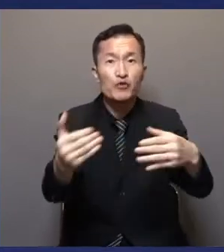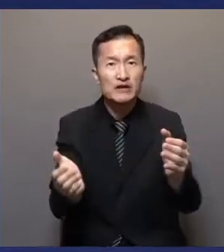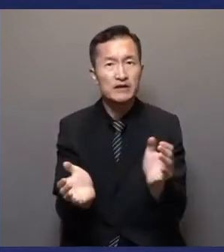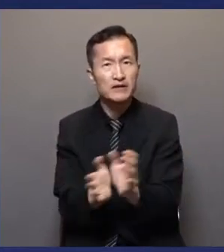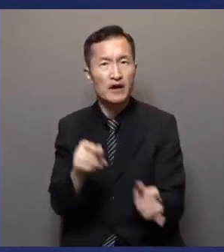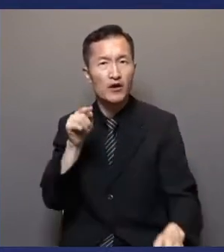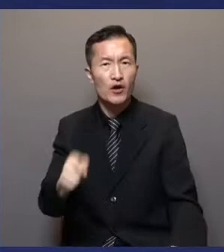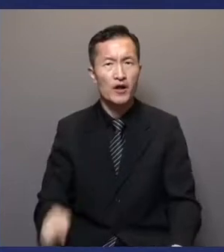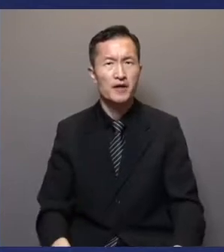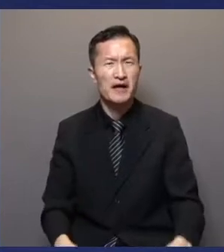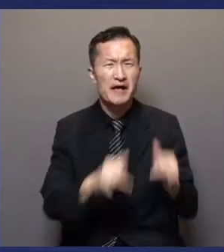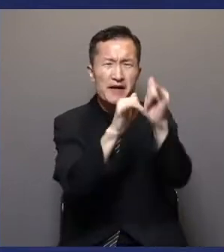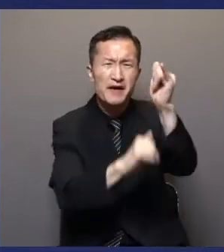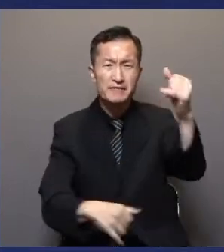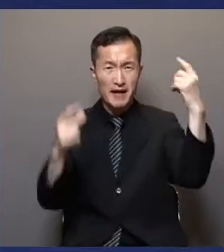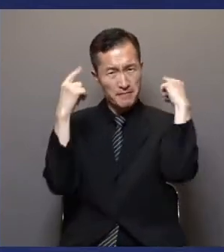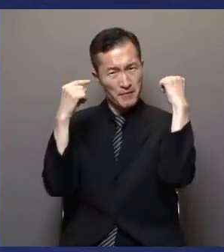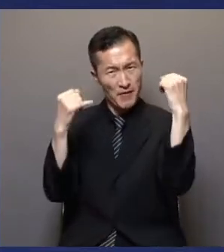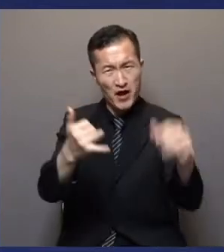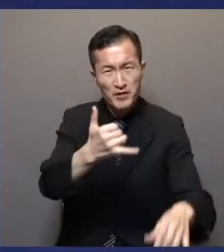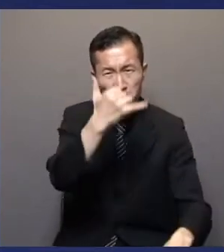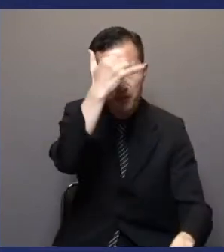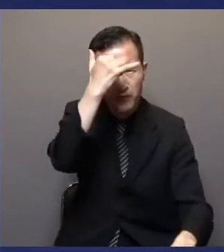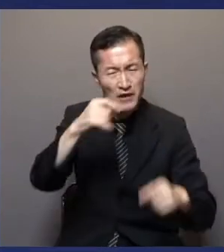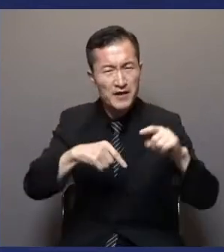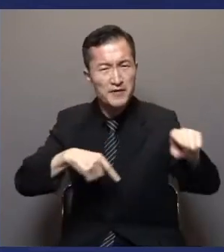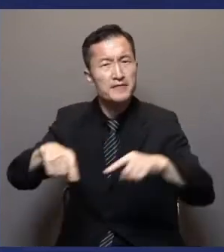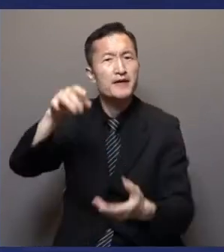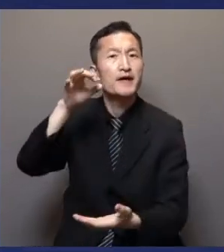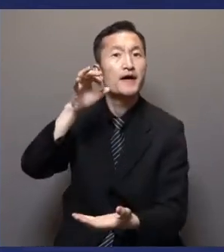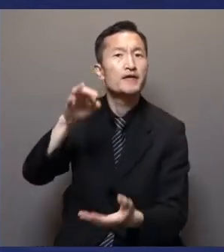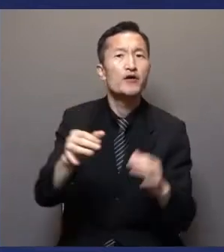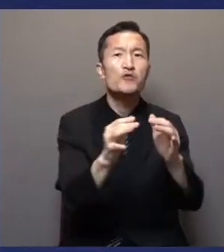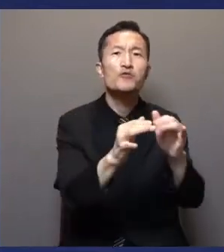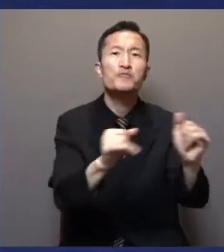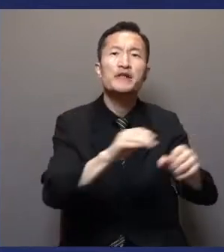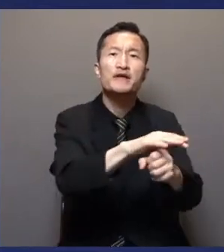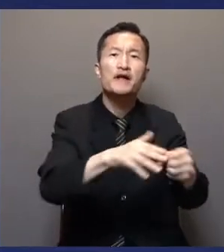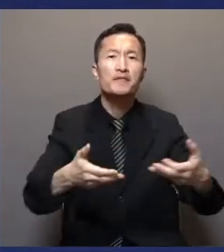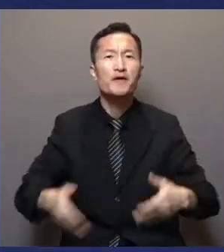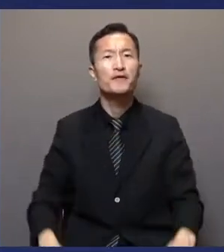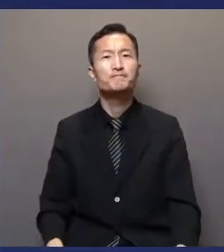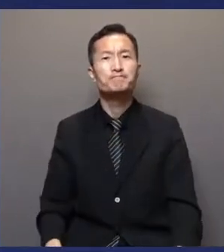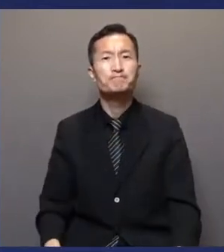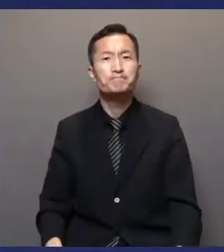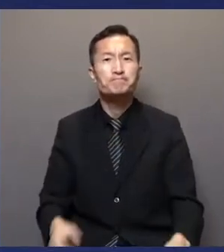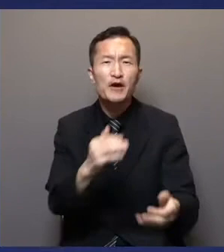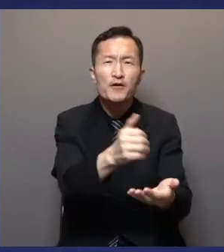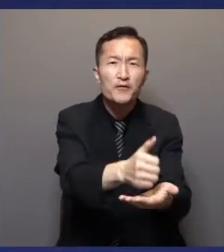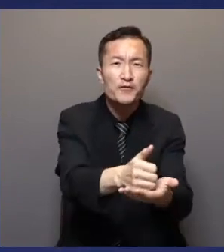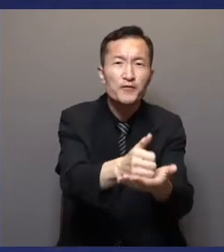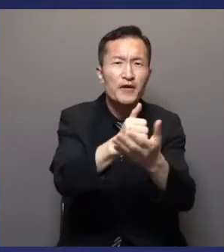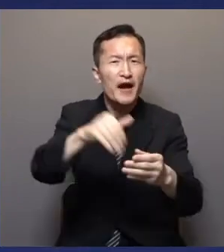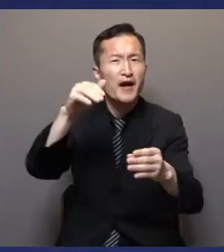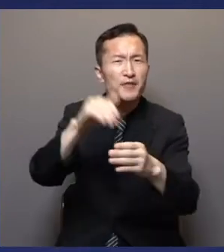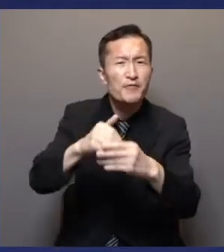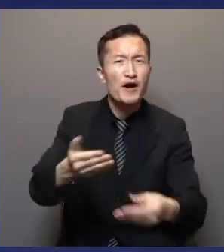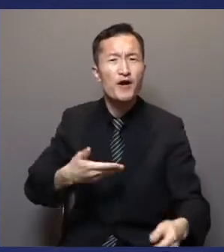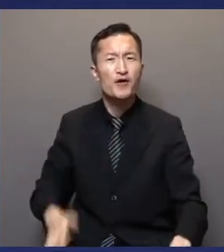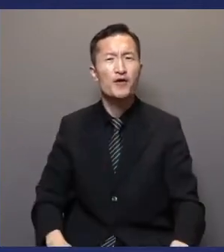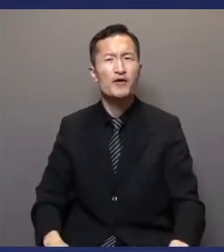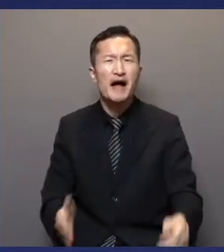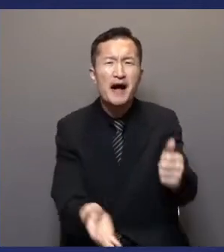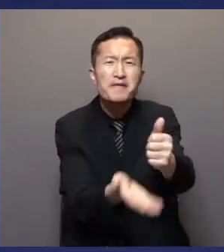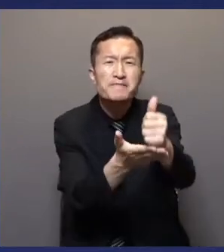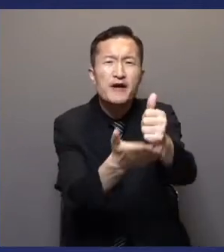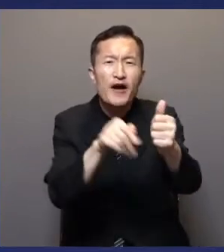견결이 이어져오는 도덕적, 정치적 가치, 국민들이 사랑했고 존중했고 투표했고